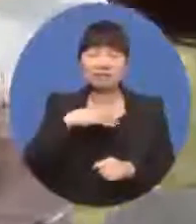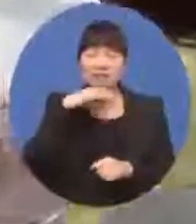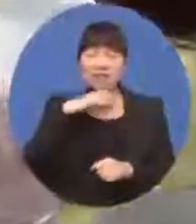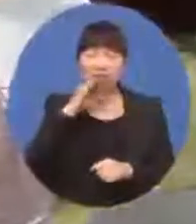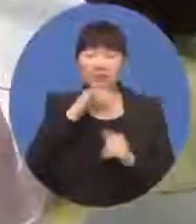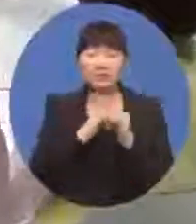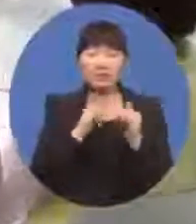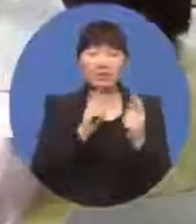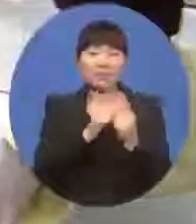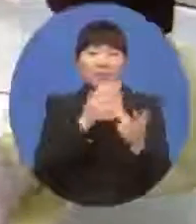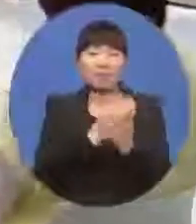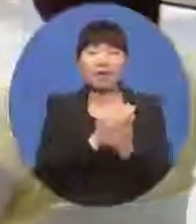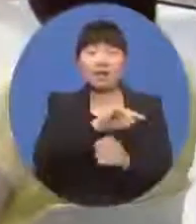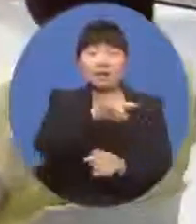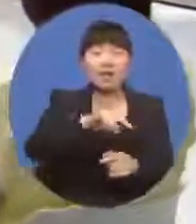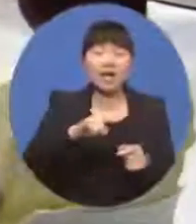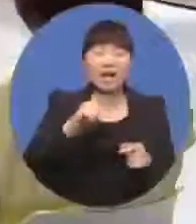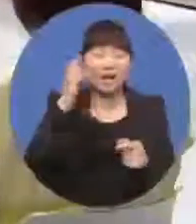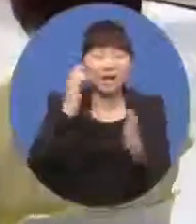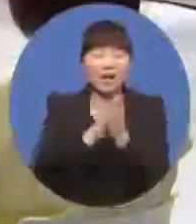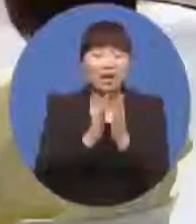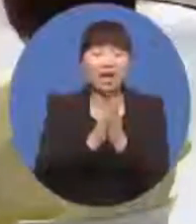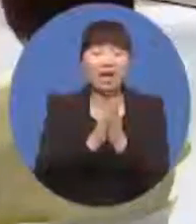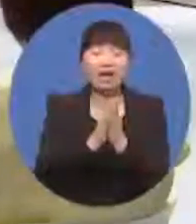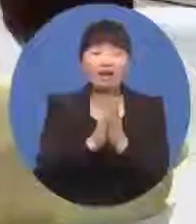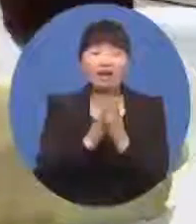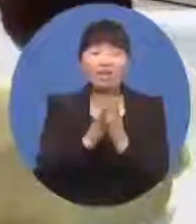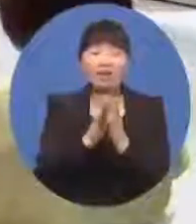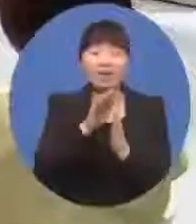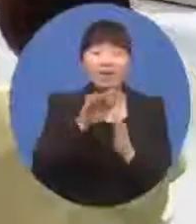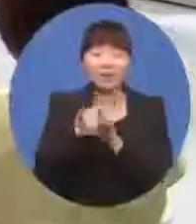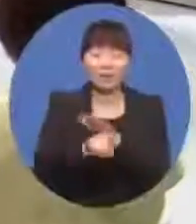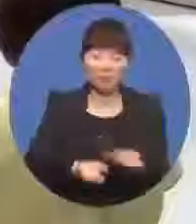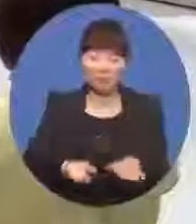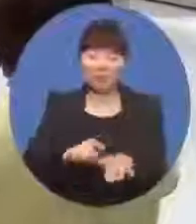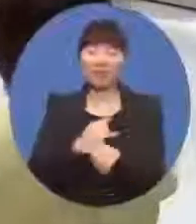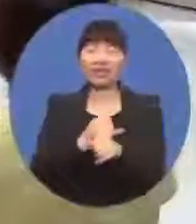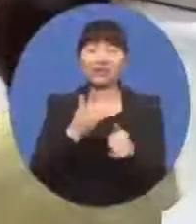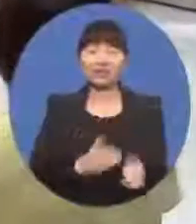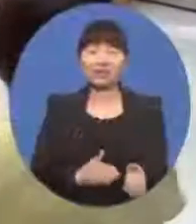좋습니다. 그러면 그들끼리 알아서 도태됐으면 좋겠어요. 네. 그다음에 그리고